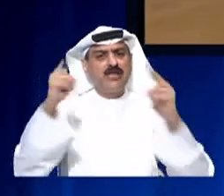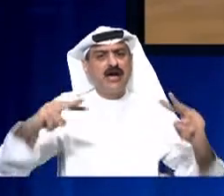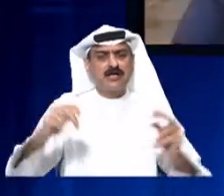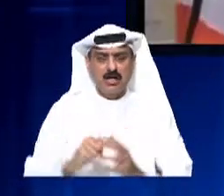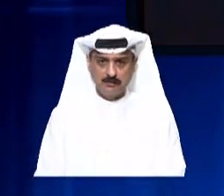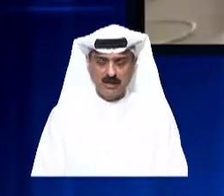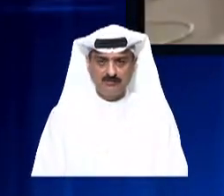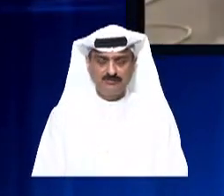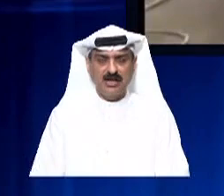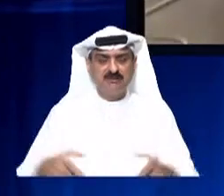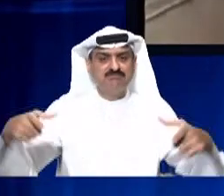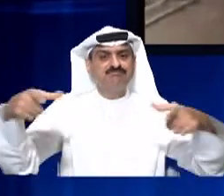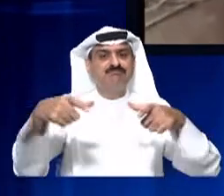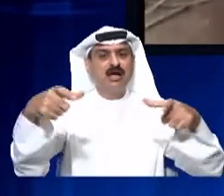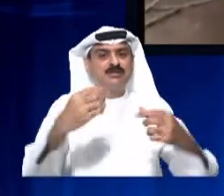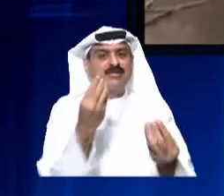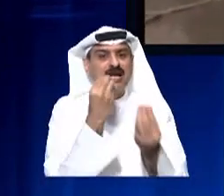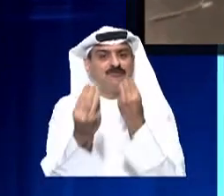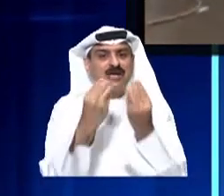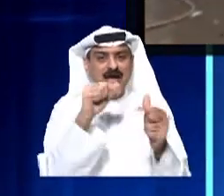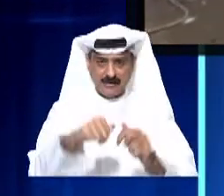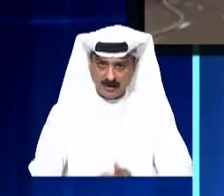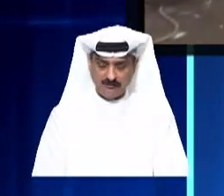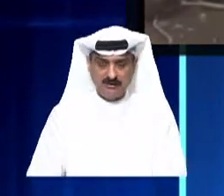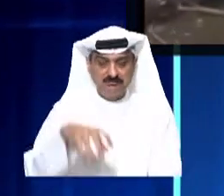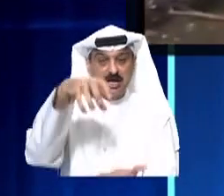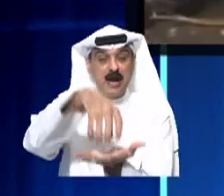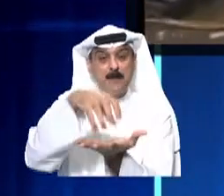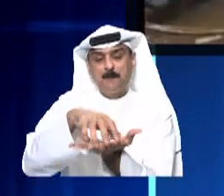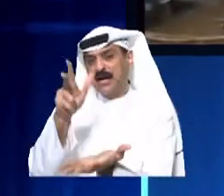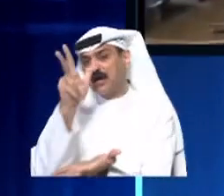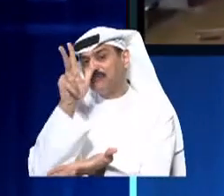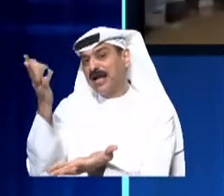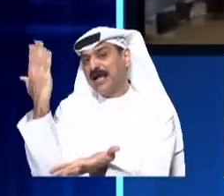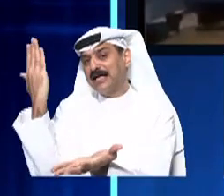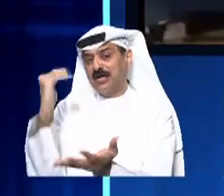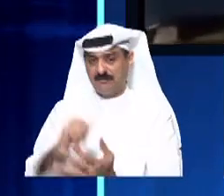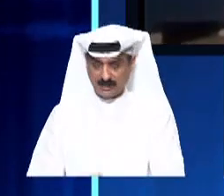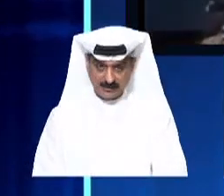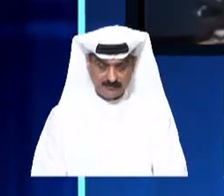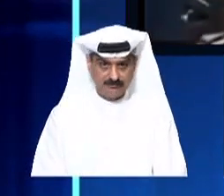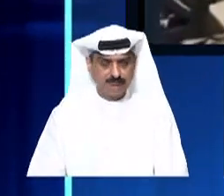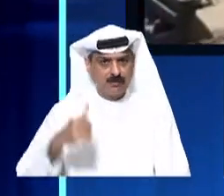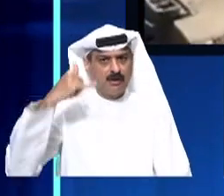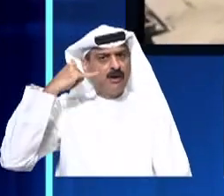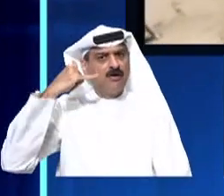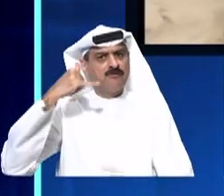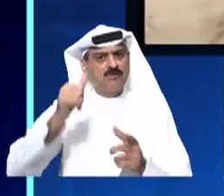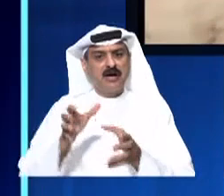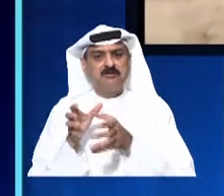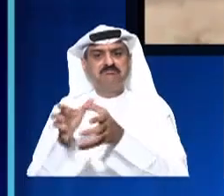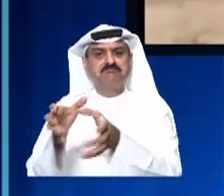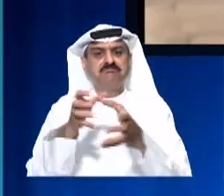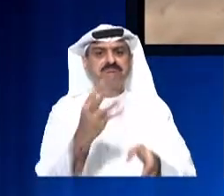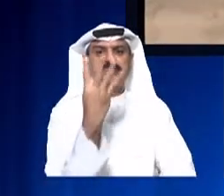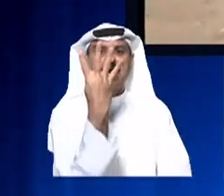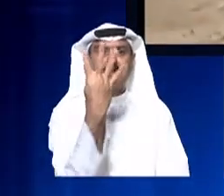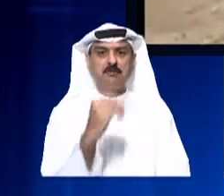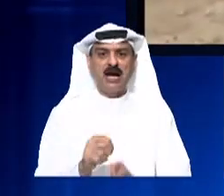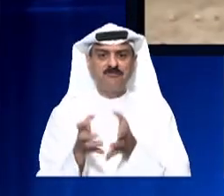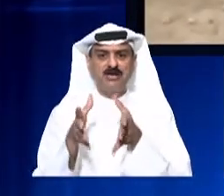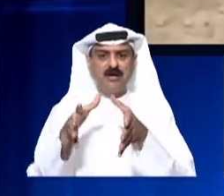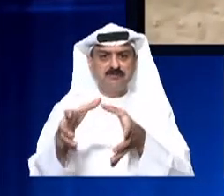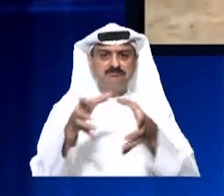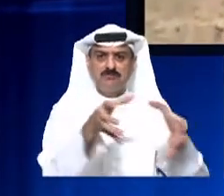أواني منزلية بمنطقة سكراب ميناء عبدالله. طبعا وعلى أثر البلاغ تم توجيه 4 فرق إطفاء إلى موقع